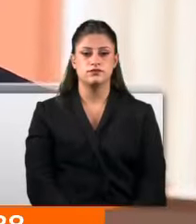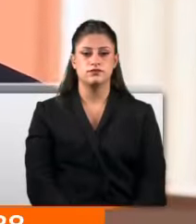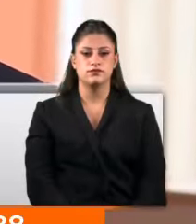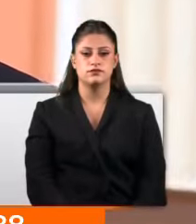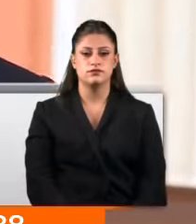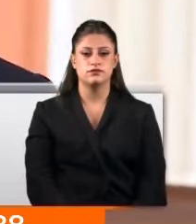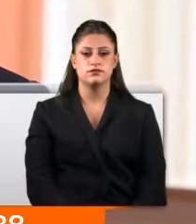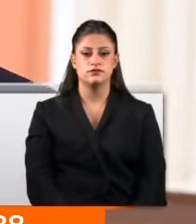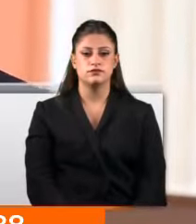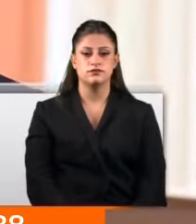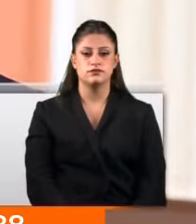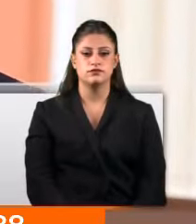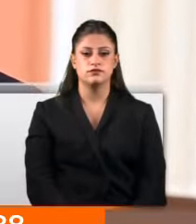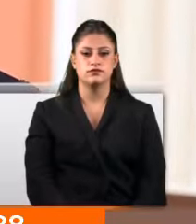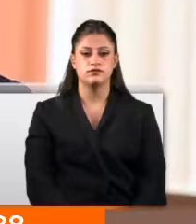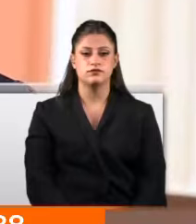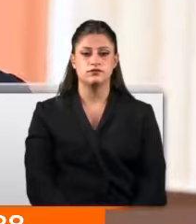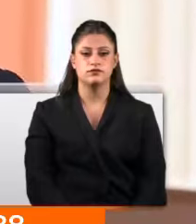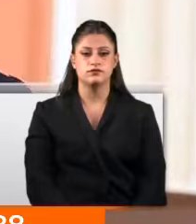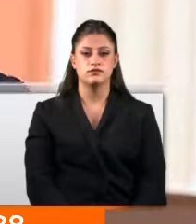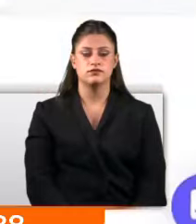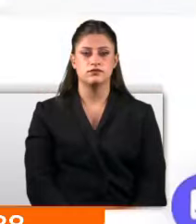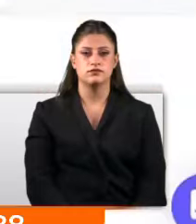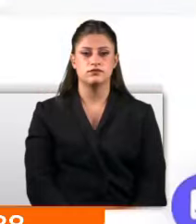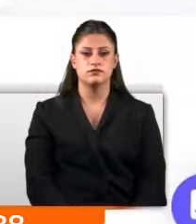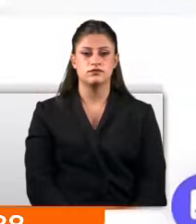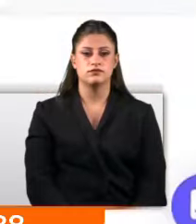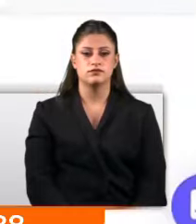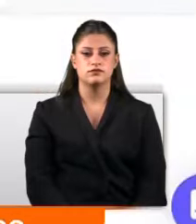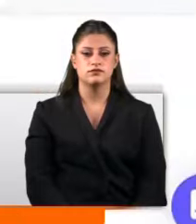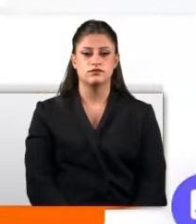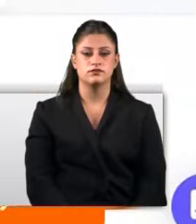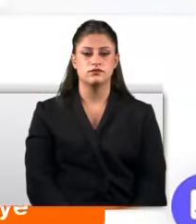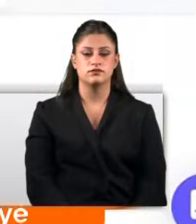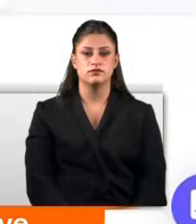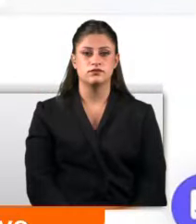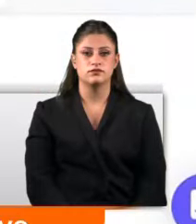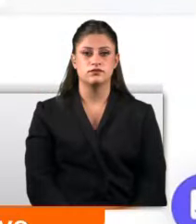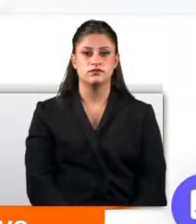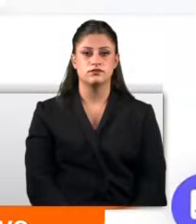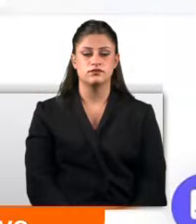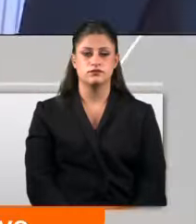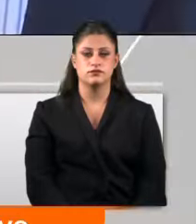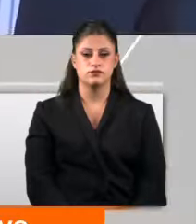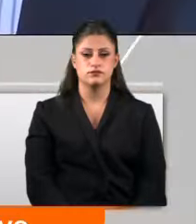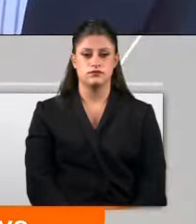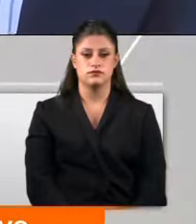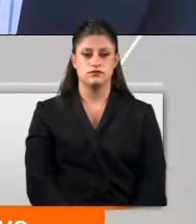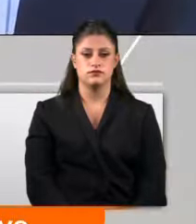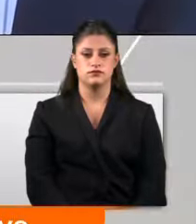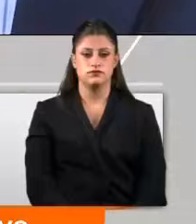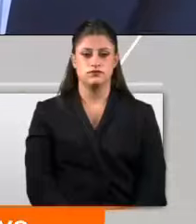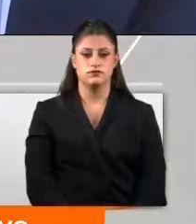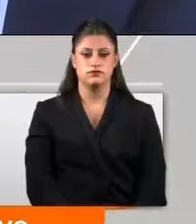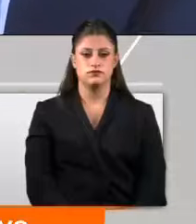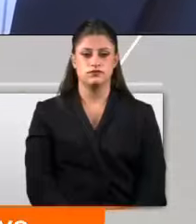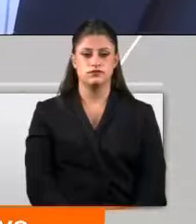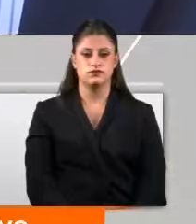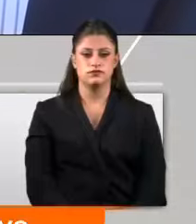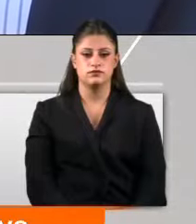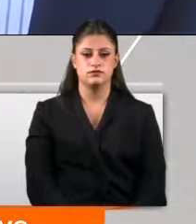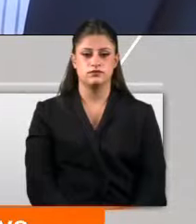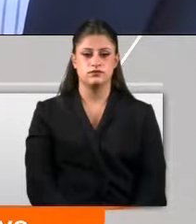Verdiği yanıtlarla siz hayatınızın aşkını bulduğunuzu zannediyorsunuz. We have a voiced text and we need our avatar to voice it. Görüntü de sizin seçmeniz demek, aslında